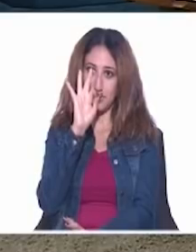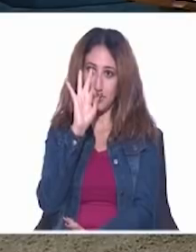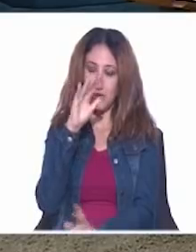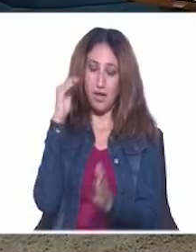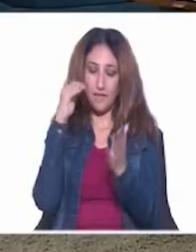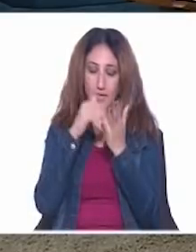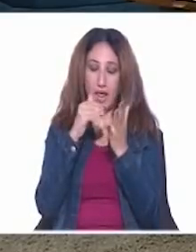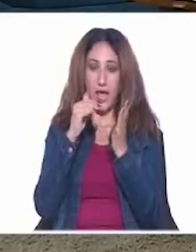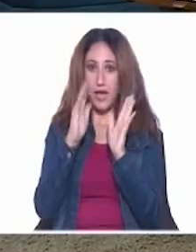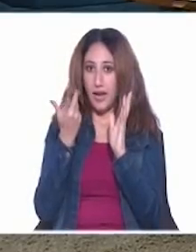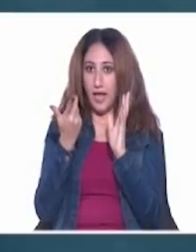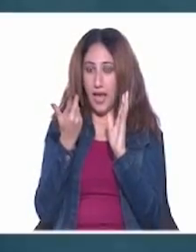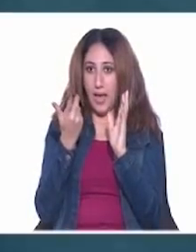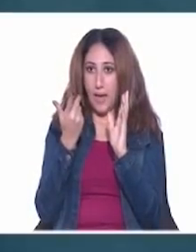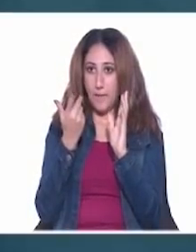3.